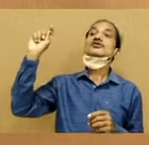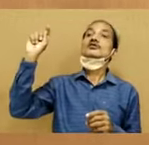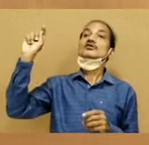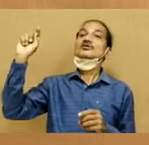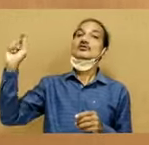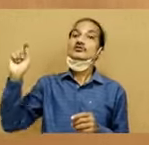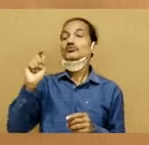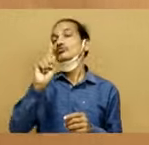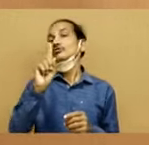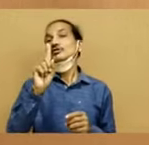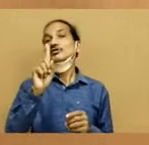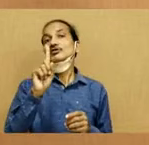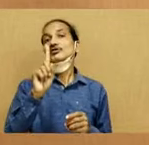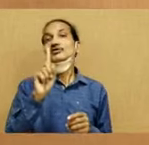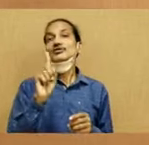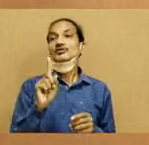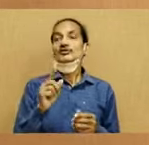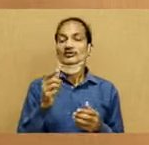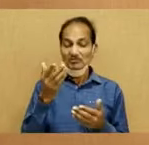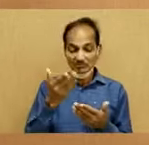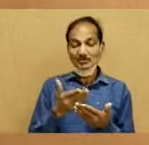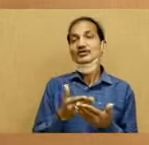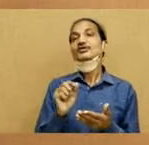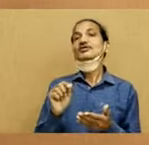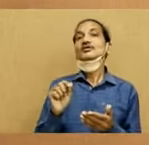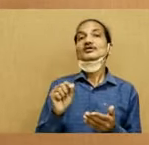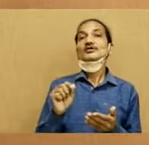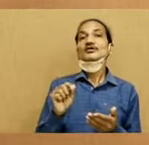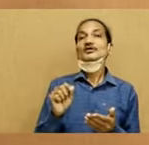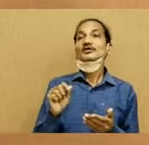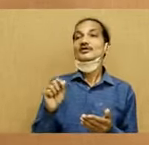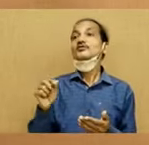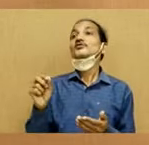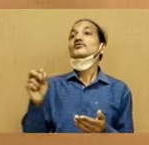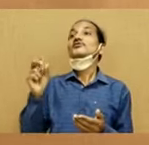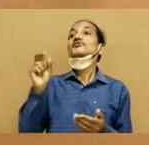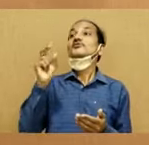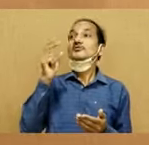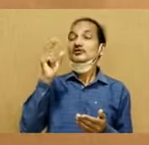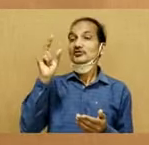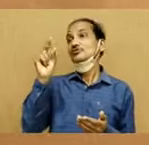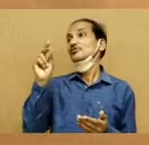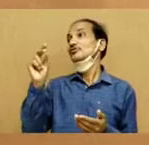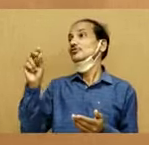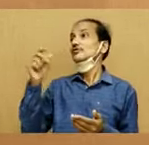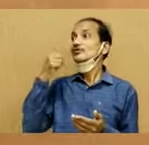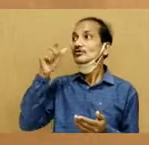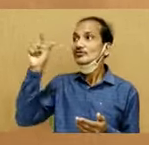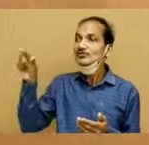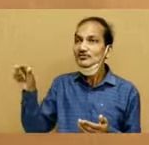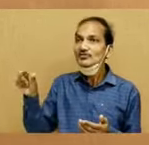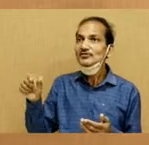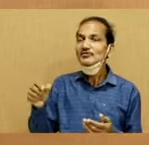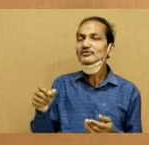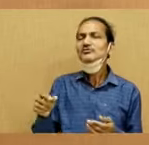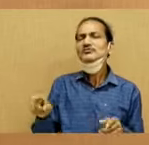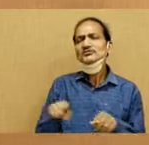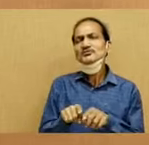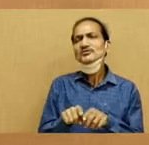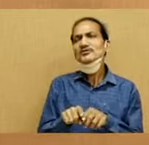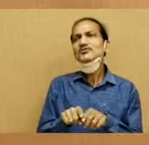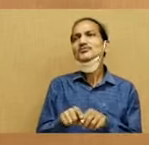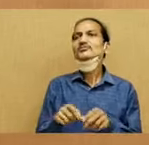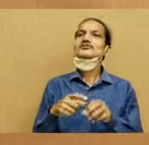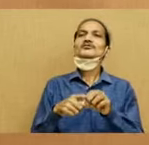ଚିନ୍ତାଧାରା ହୁଏ, ତେଣୁ ଦୁଇ ଜଣ ଯାକ ପ୍ରତିନିଧି ଏକାରକମର ଚିନ୍ତାରେ ପ୍ରଶ୍ନ ପଚାରିଛନ୍ତି। ମୁଁ ଏ ପ୍ରଶ୍ନର ଉତ୍ତରରେ କହିବି